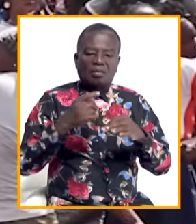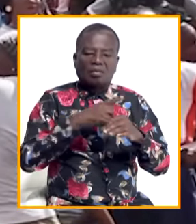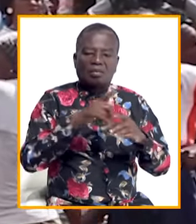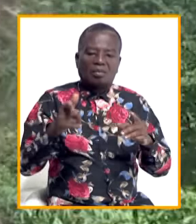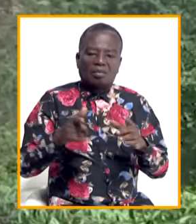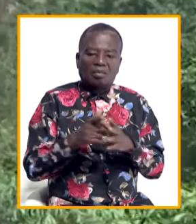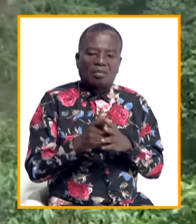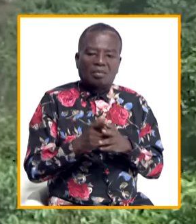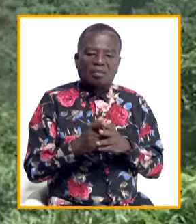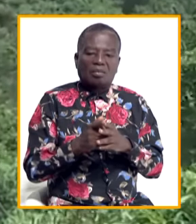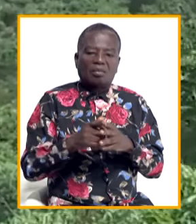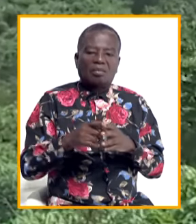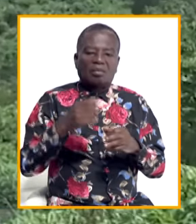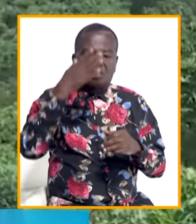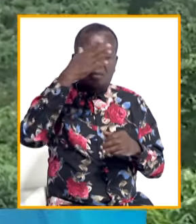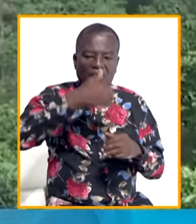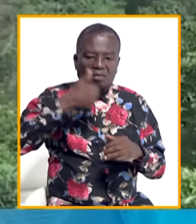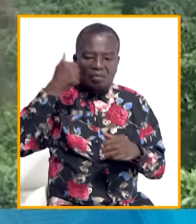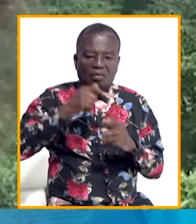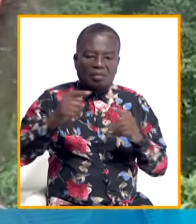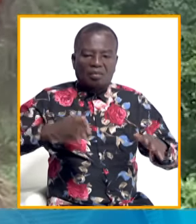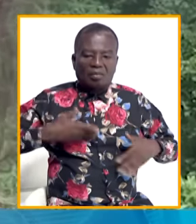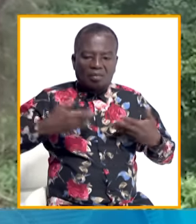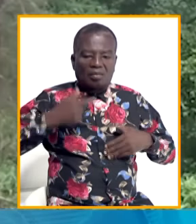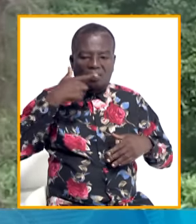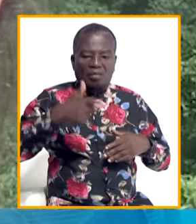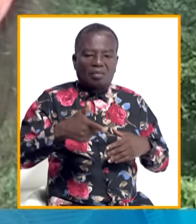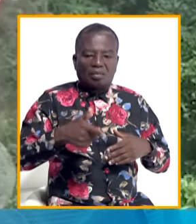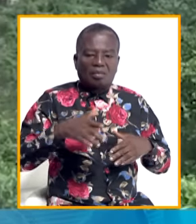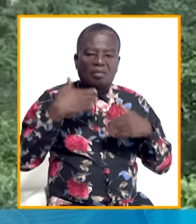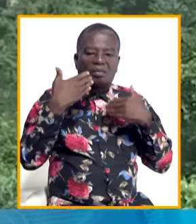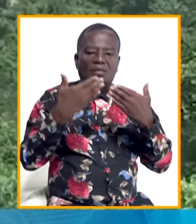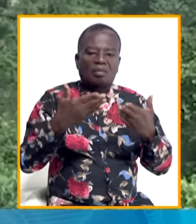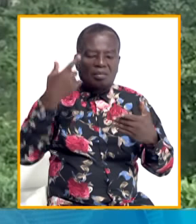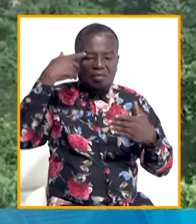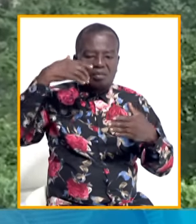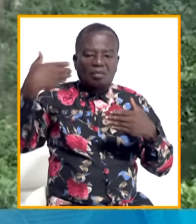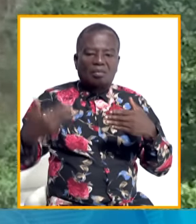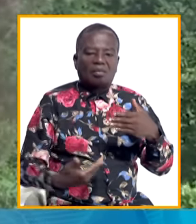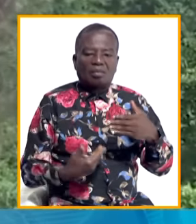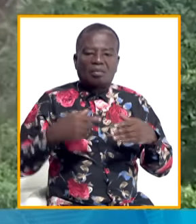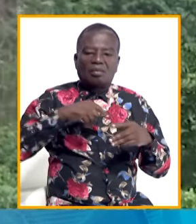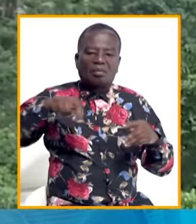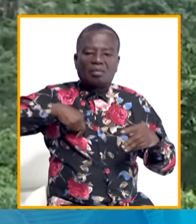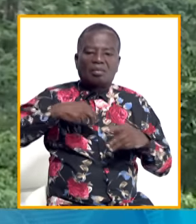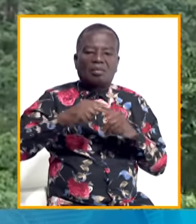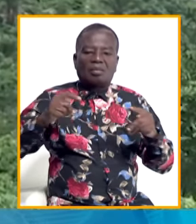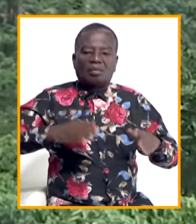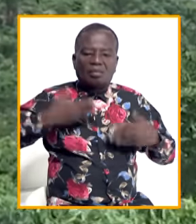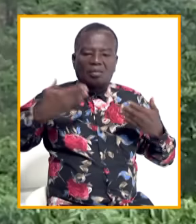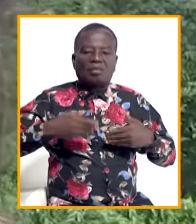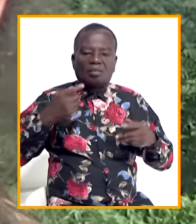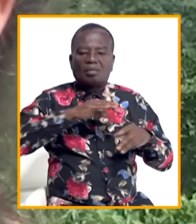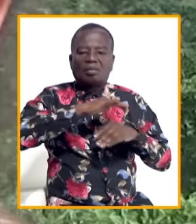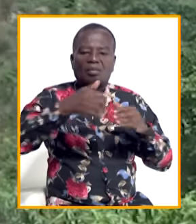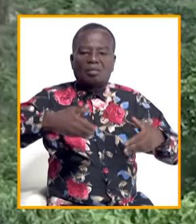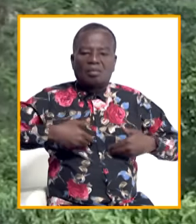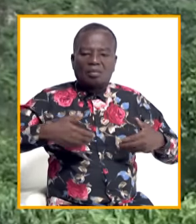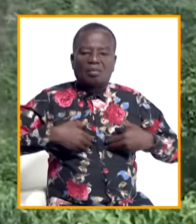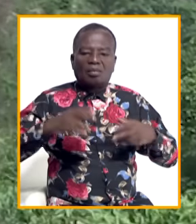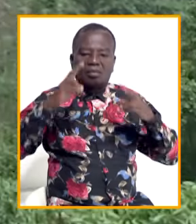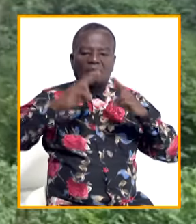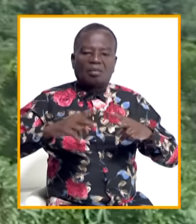ont appréciée. C'est magnifique, on est très content d'être là, on vous remercie pour l'accueil et on est très content de voir que tous les jeunes de la